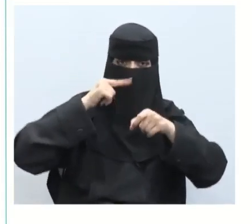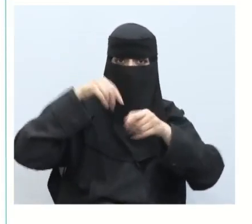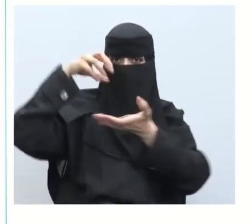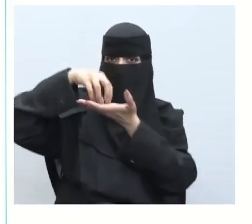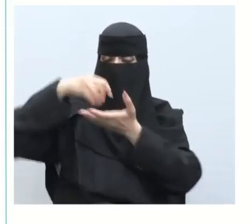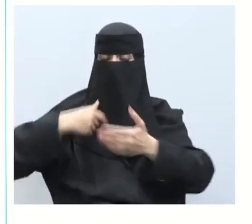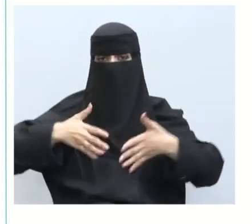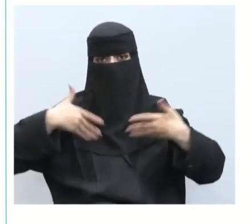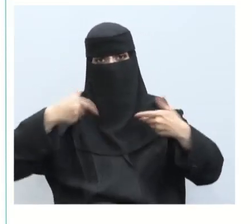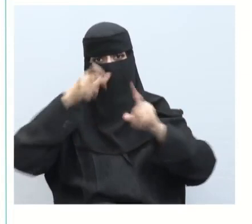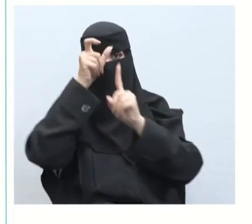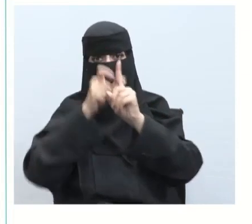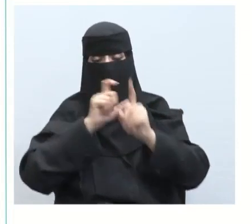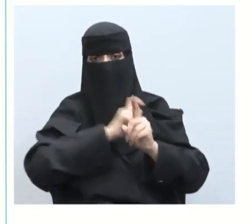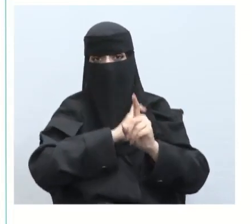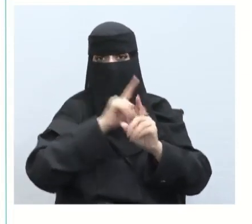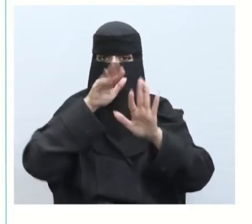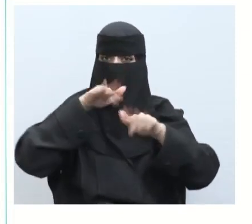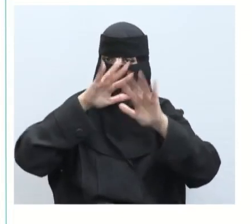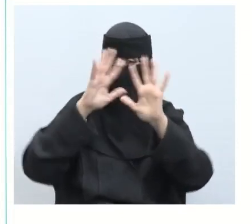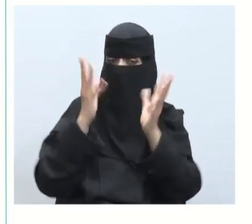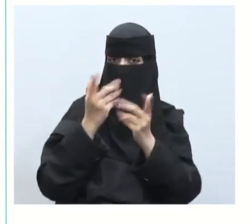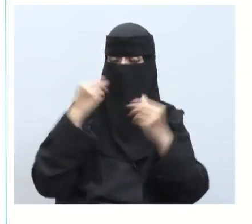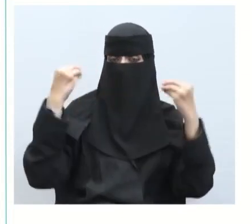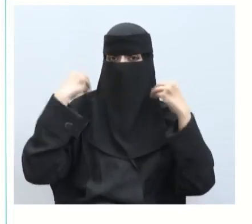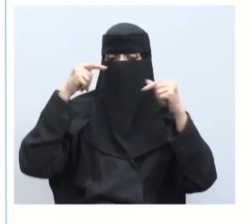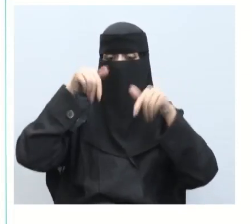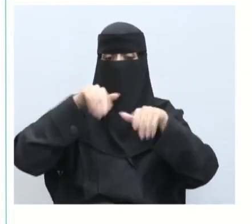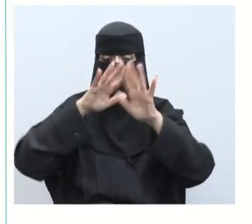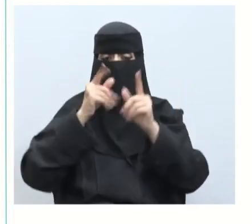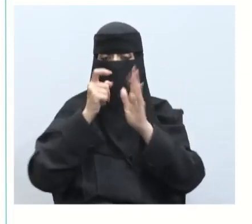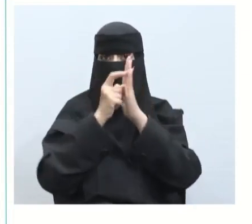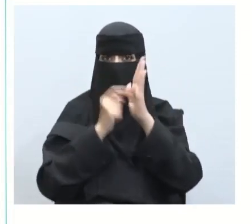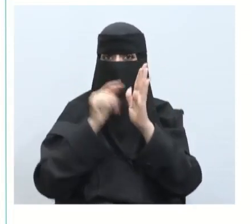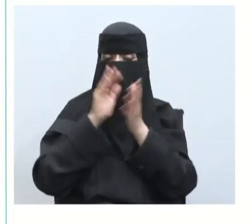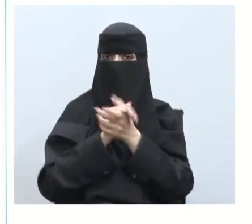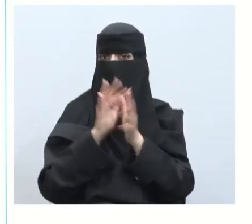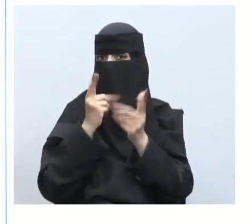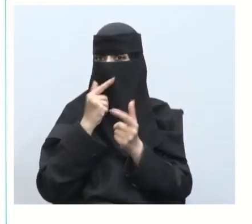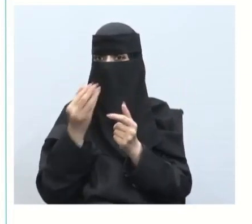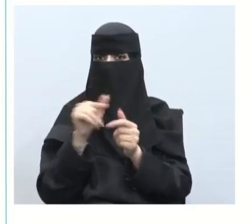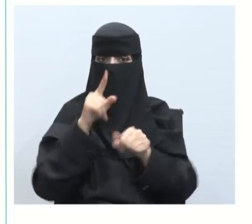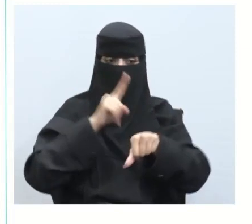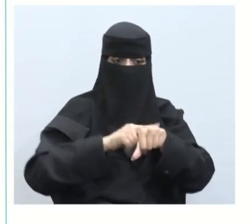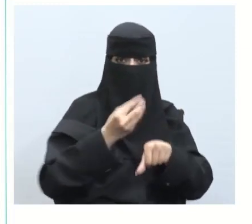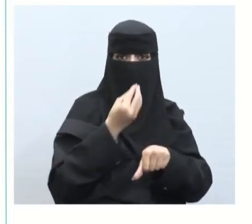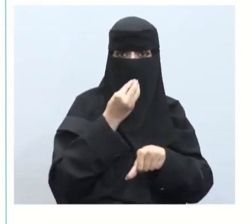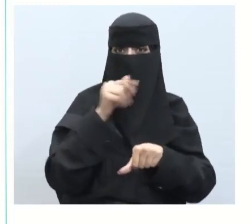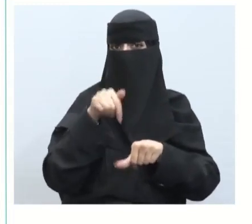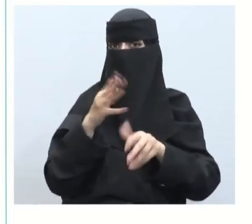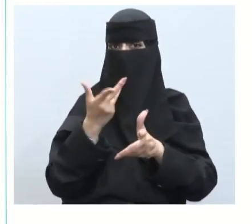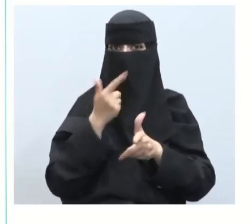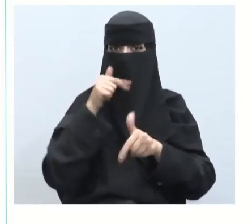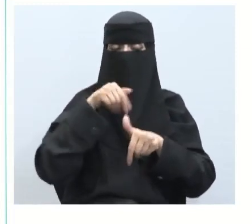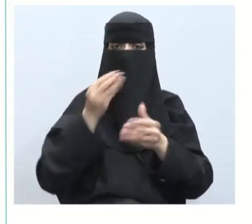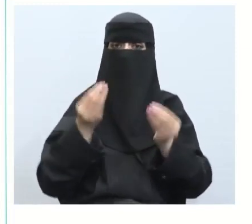الطلاب الالعاب الرياضيه كل ذلك لابد ان يتم وفقا للتنظيم ومثلا اين يتناولون وجبه الافطار